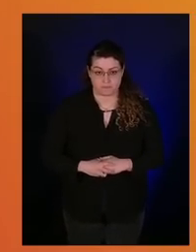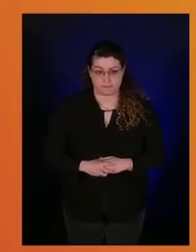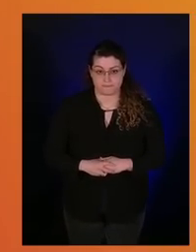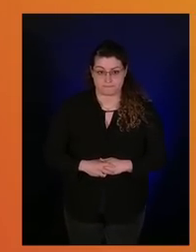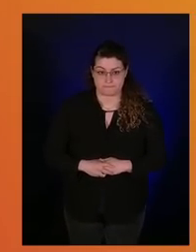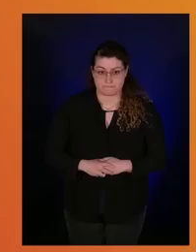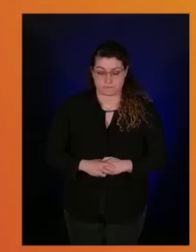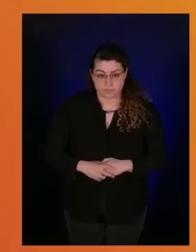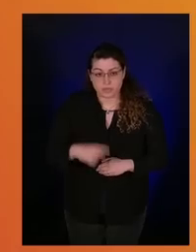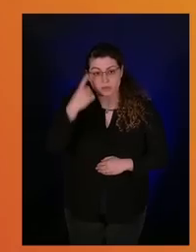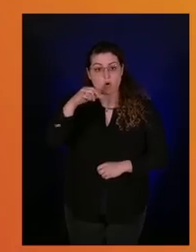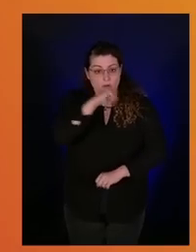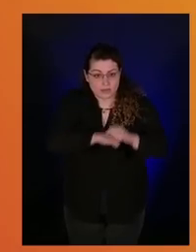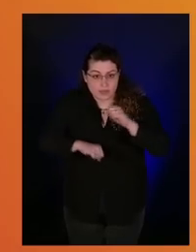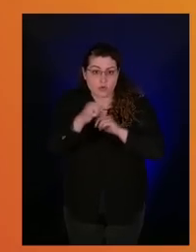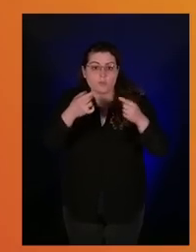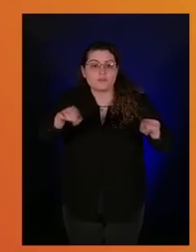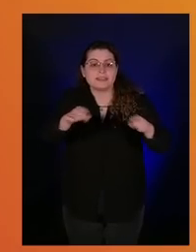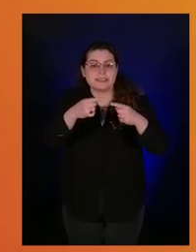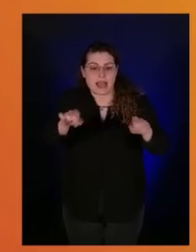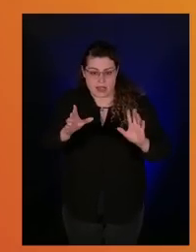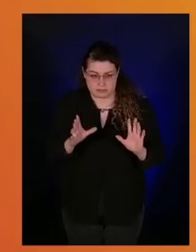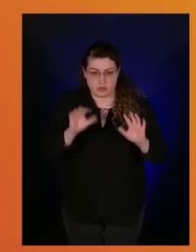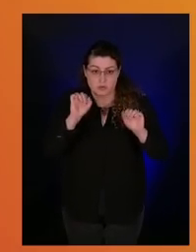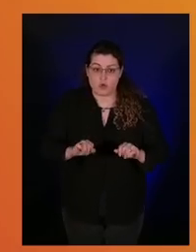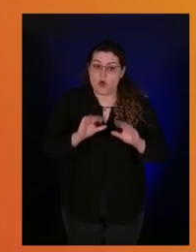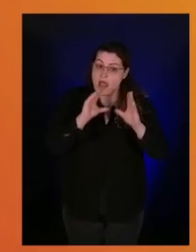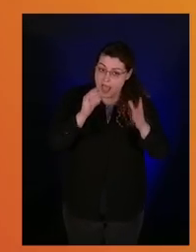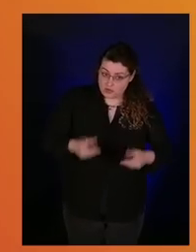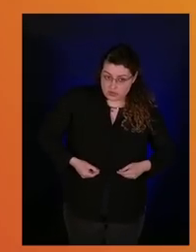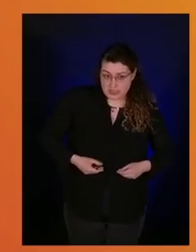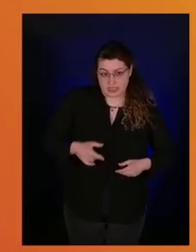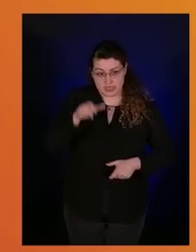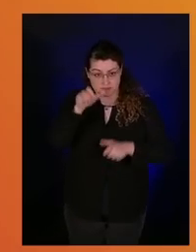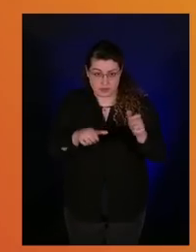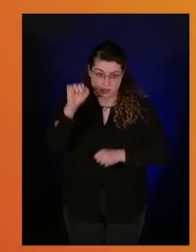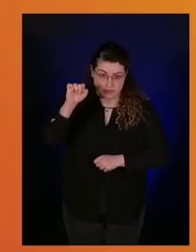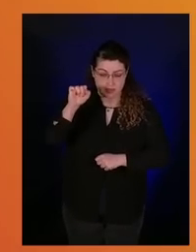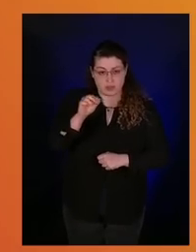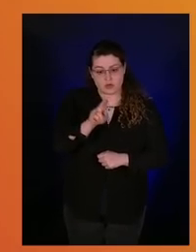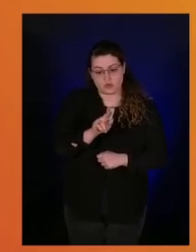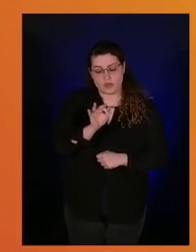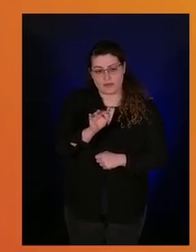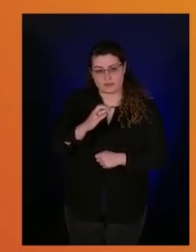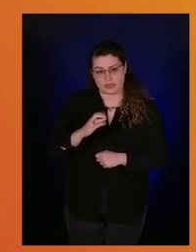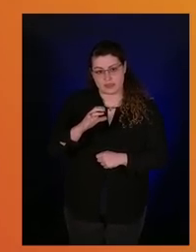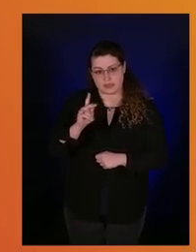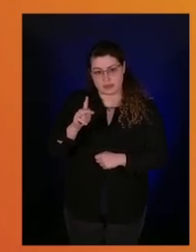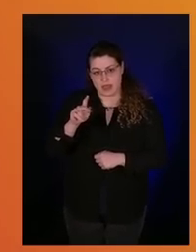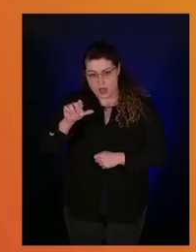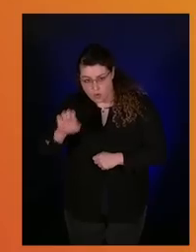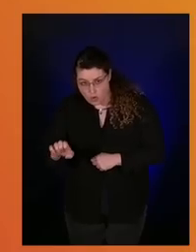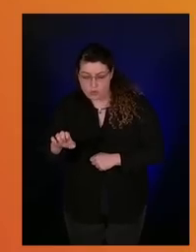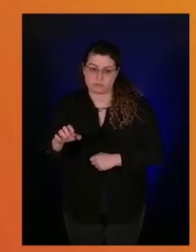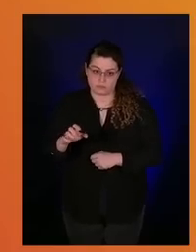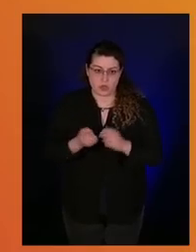Pour les organisations syndicales, on peut accueillir nos camarades de l'USTKE, donc le syndicat de Nouvelle-Calédonie. Ils ont fait de la